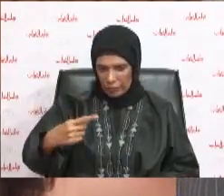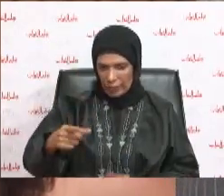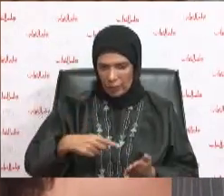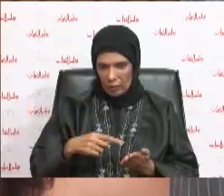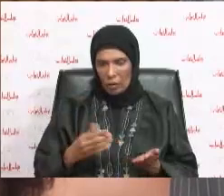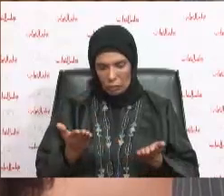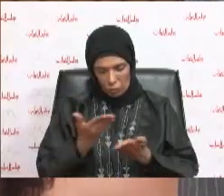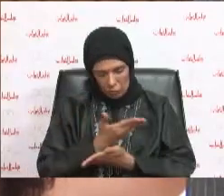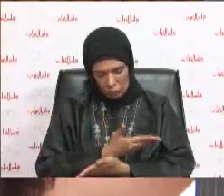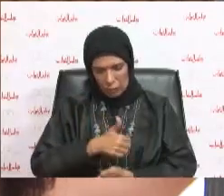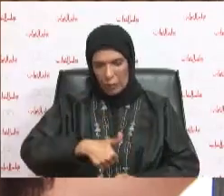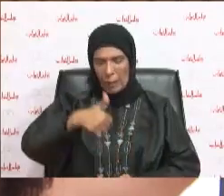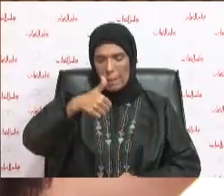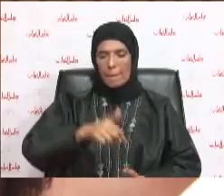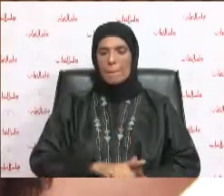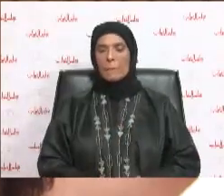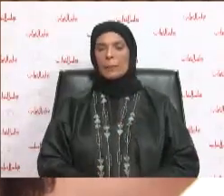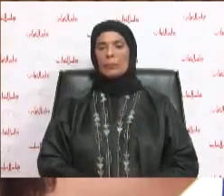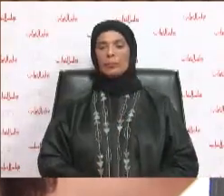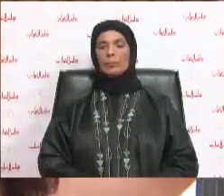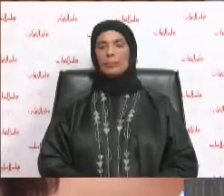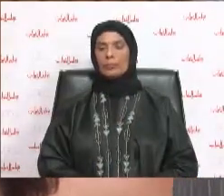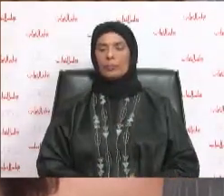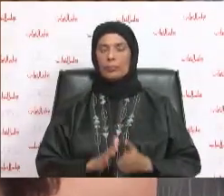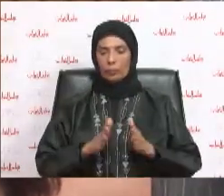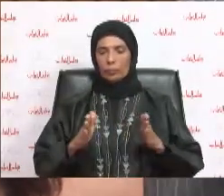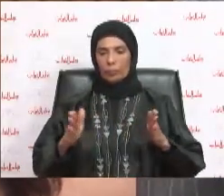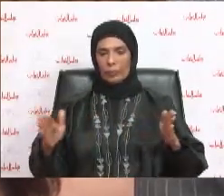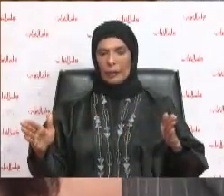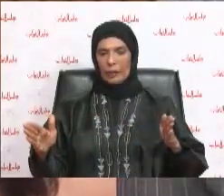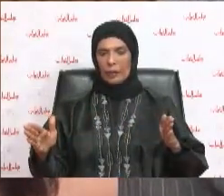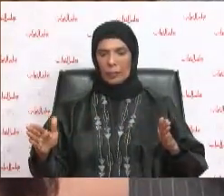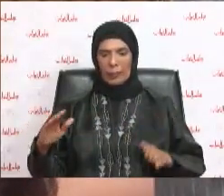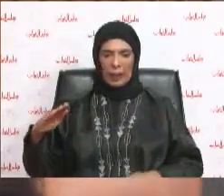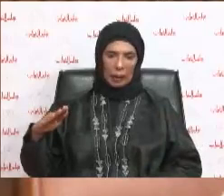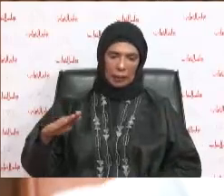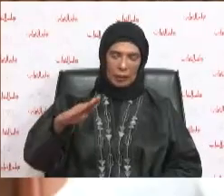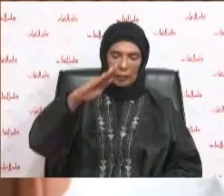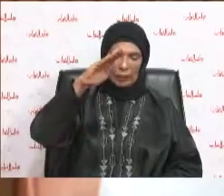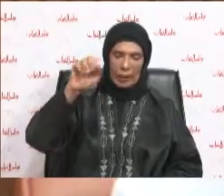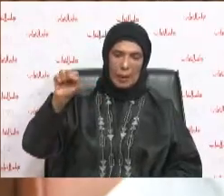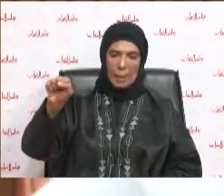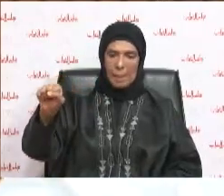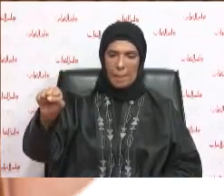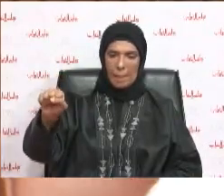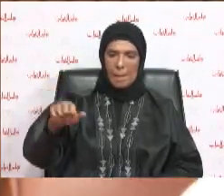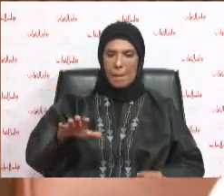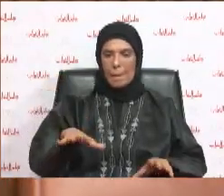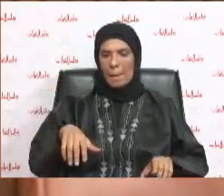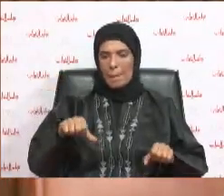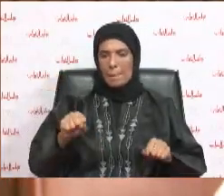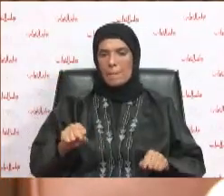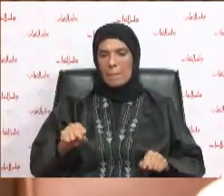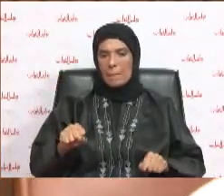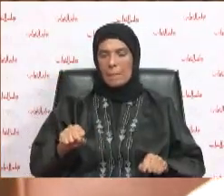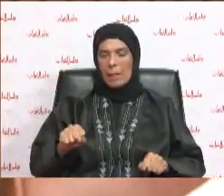هذه الاتفاقيات، الاتفاقيات اللي راح توسع من سوق الطيران خصوصا بعد اكتمال